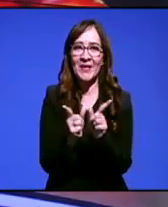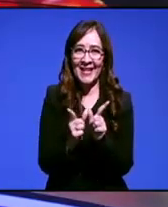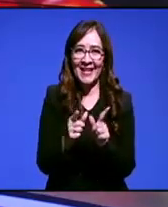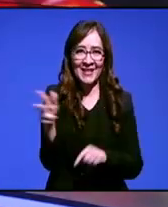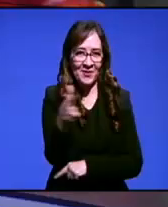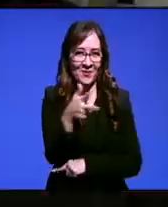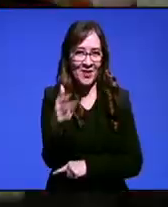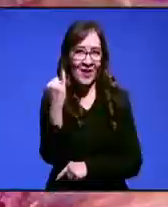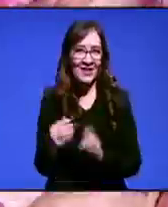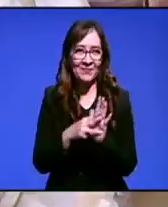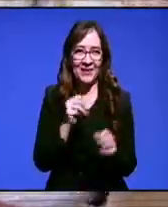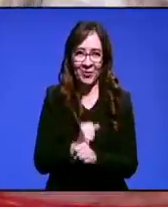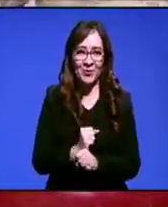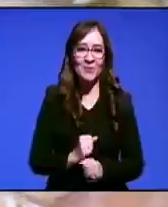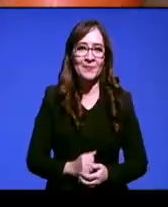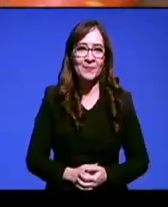ini.